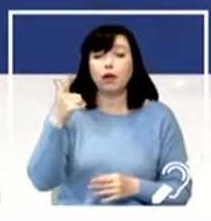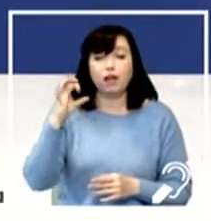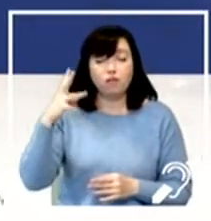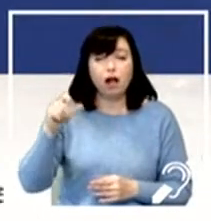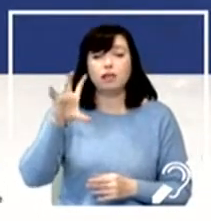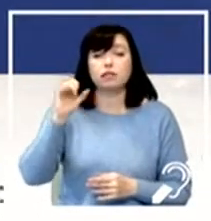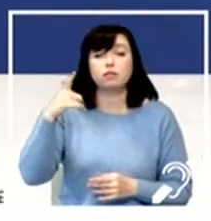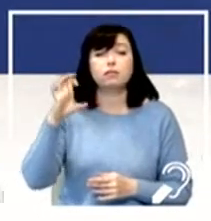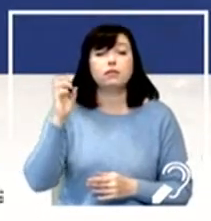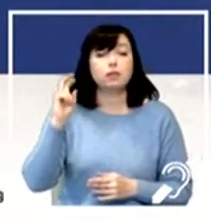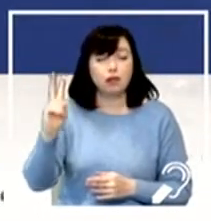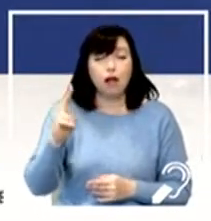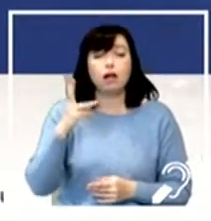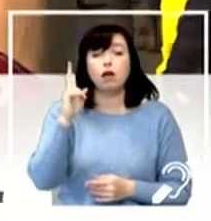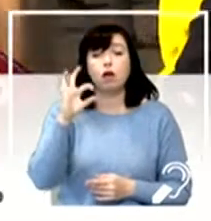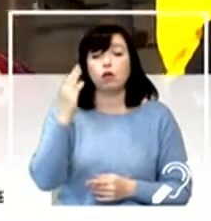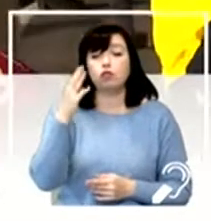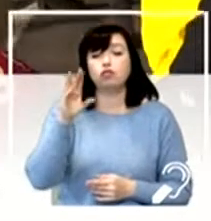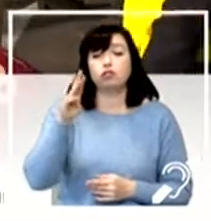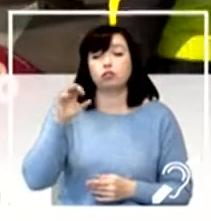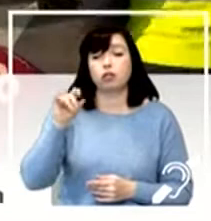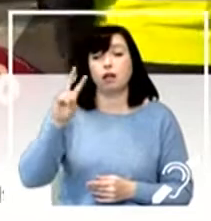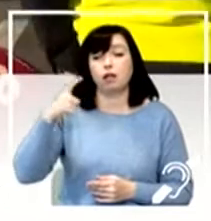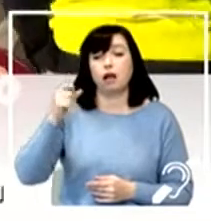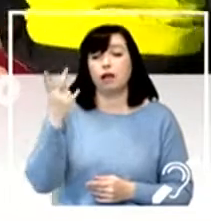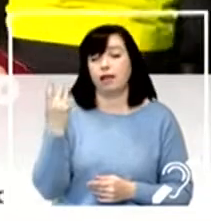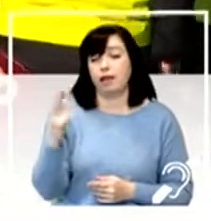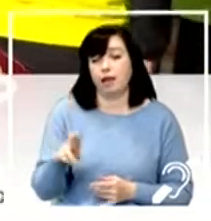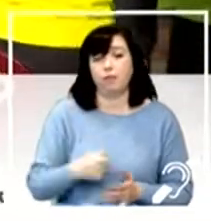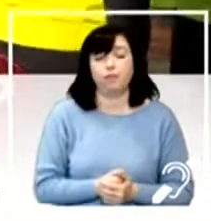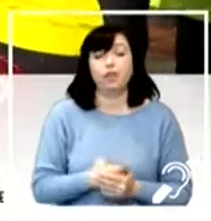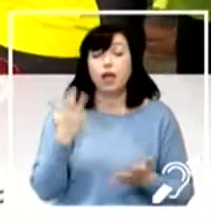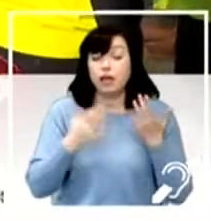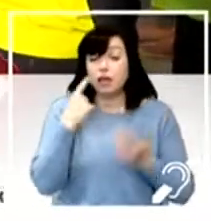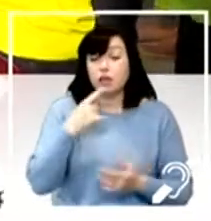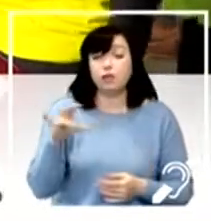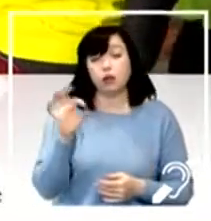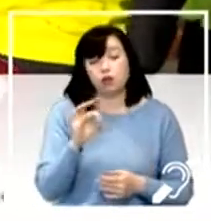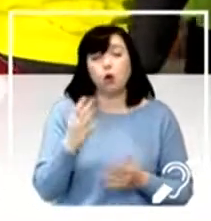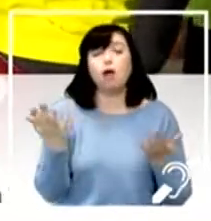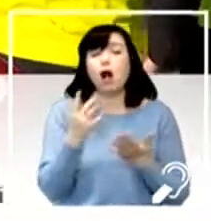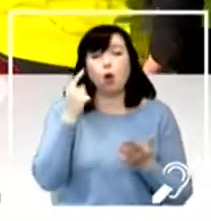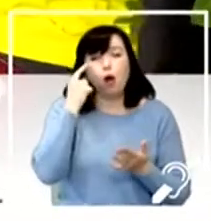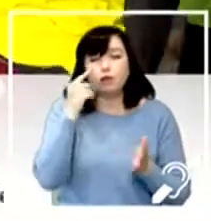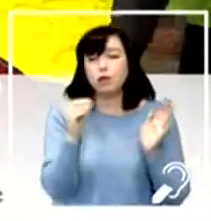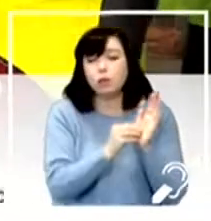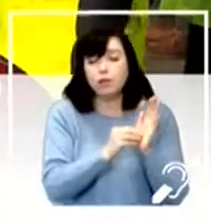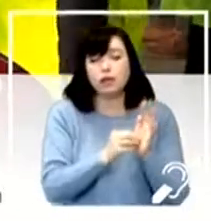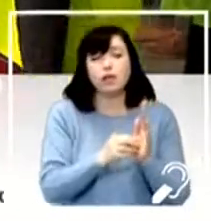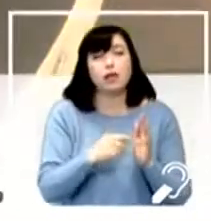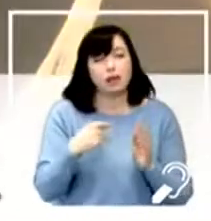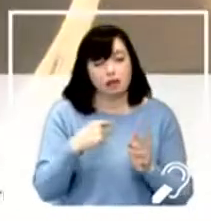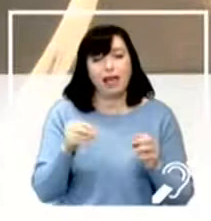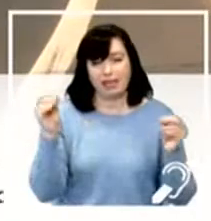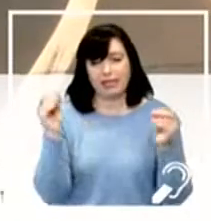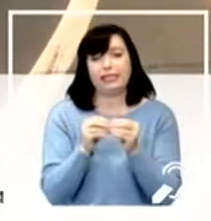Sagaidac, Gradiște și Coș Tangalia. Dacă e să vorbim de Nota aș da un 10, dar eu